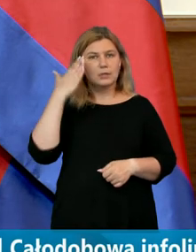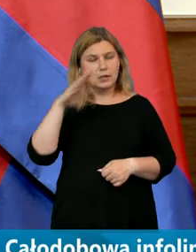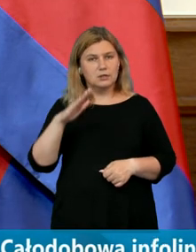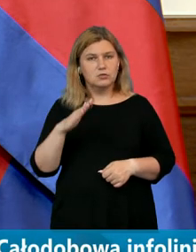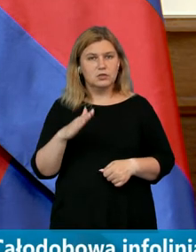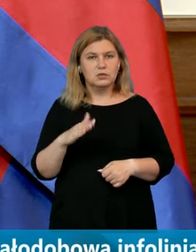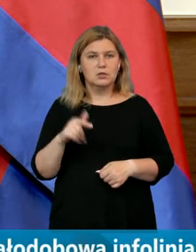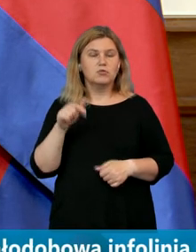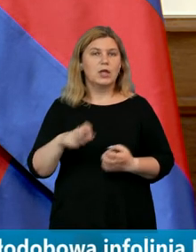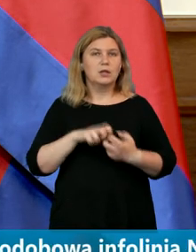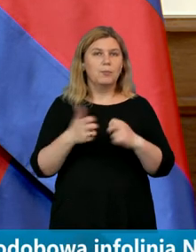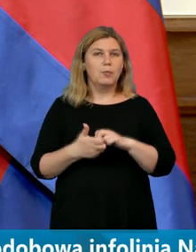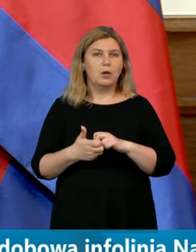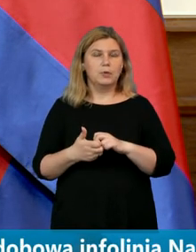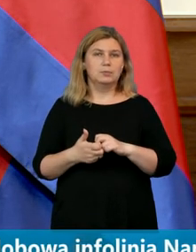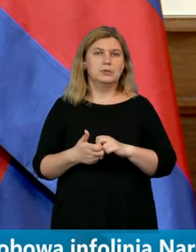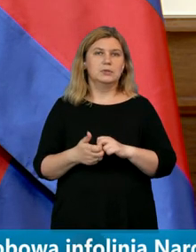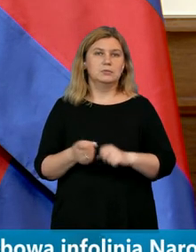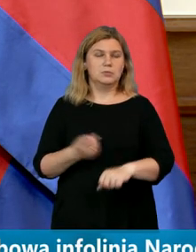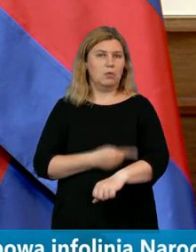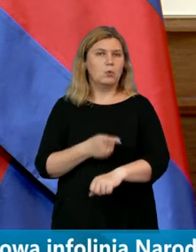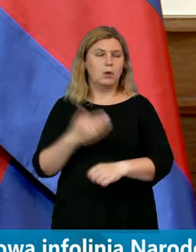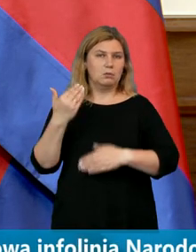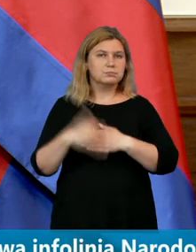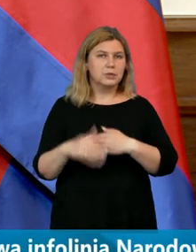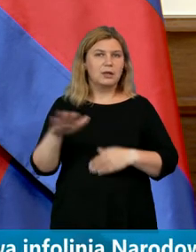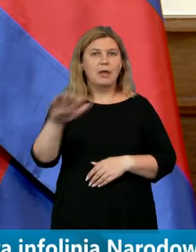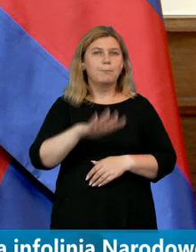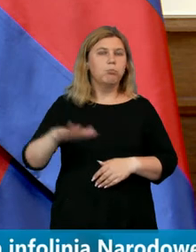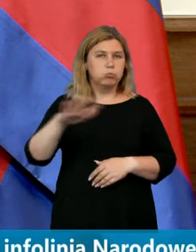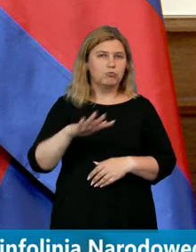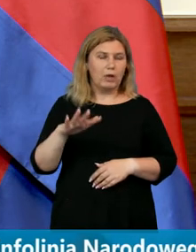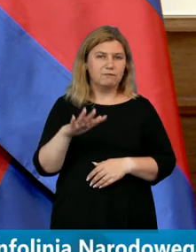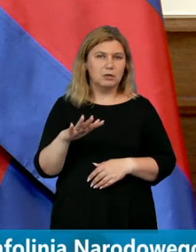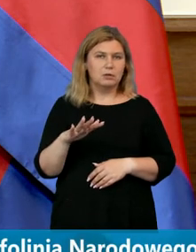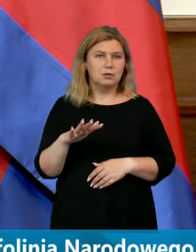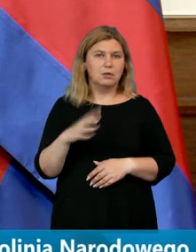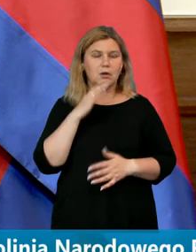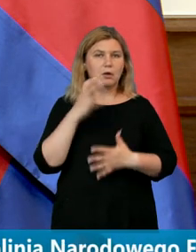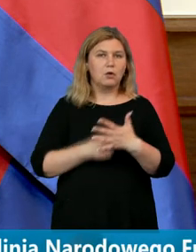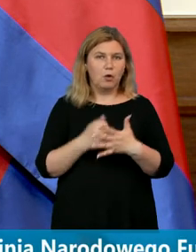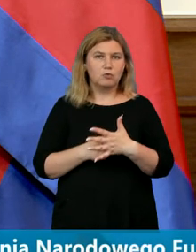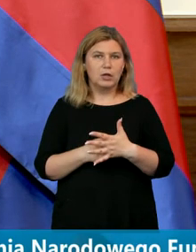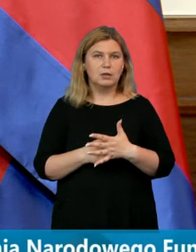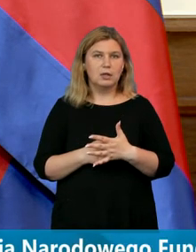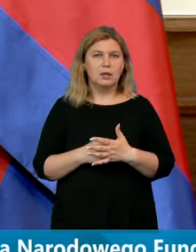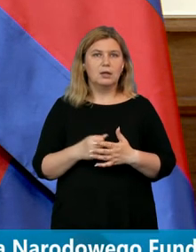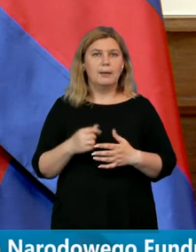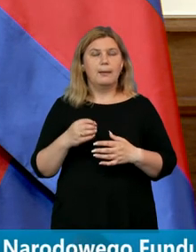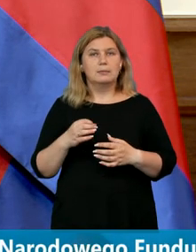że te problemy rozwiążemy i będziemy mogli z Niebuszewa korzystać trochę pełniej,